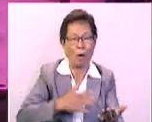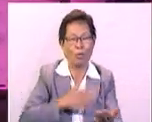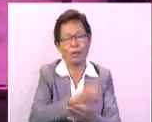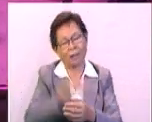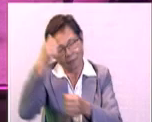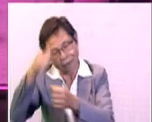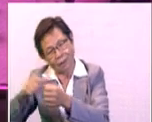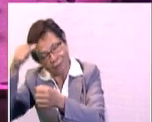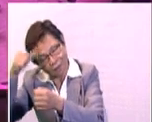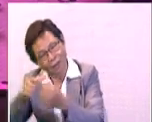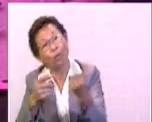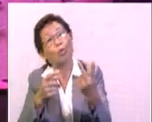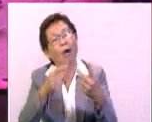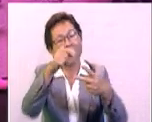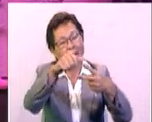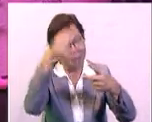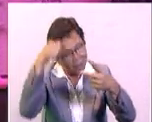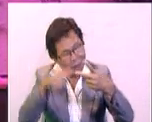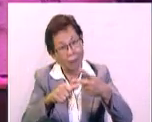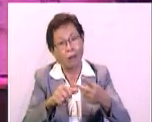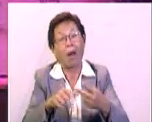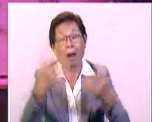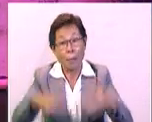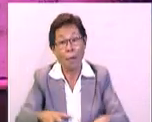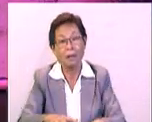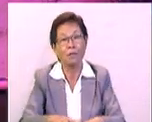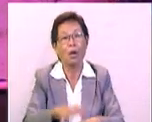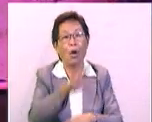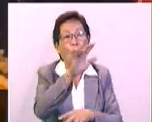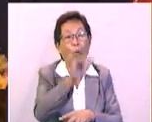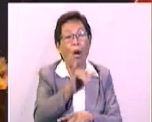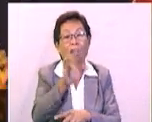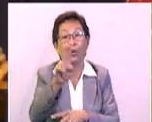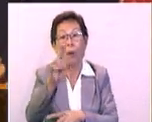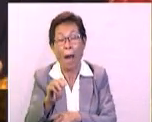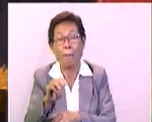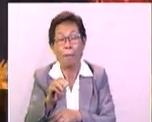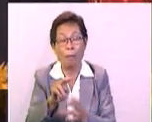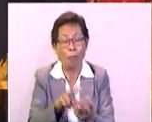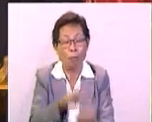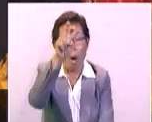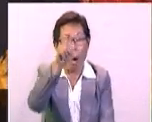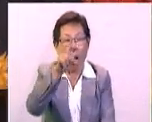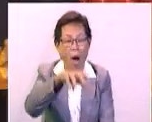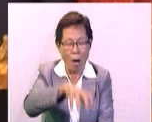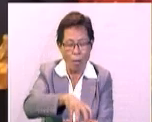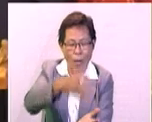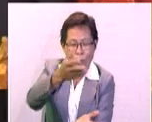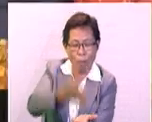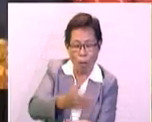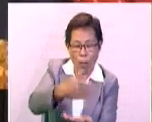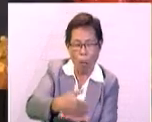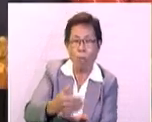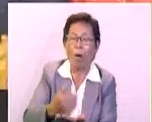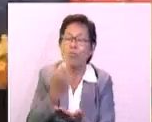Terkenang-Kenang. Beliau kemudian mendapat kejutan daripada pihak YUM melalui acara memotong kek ulang tahun